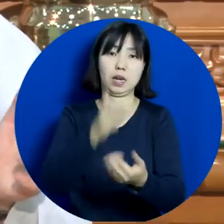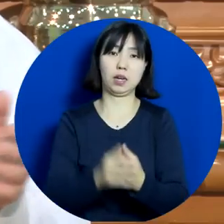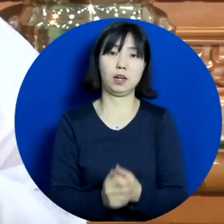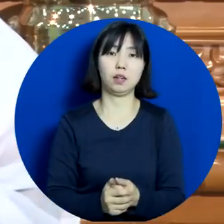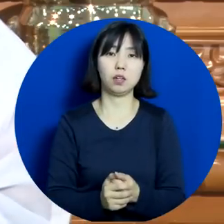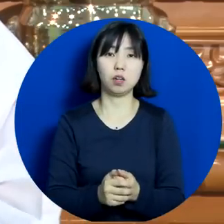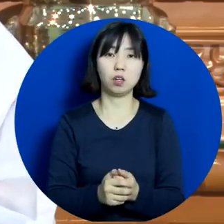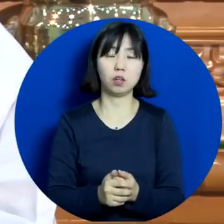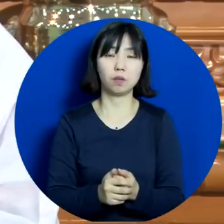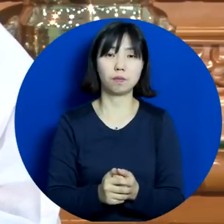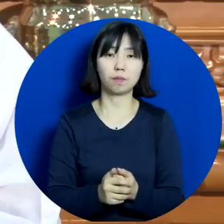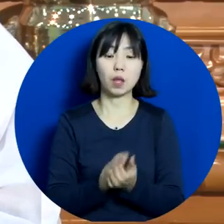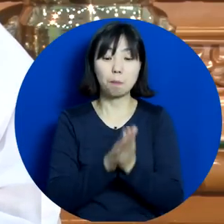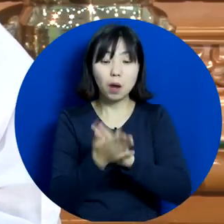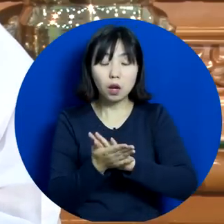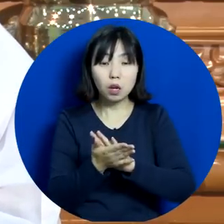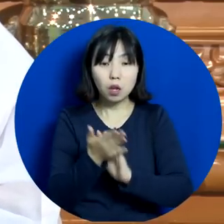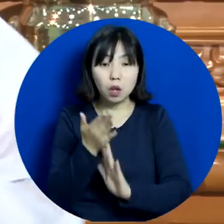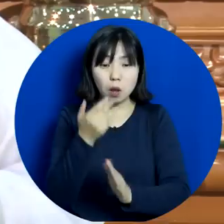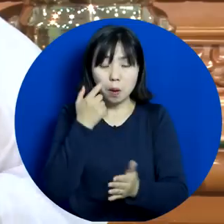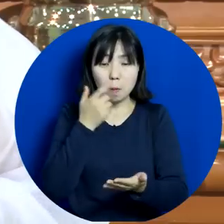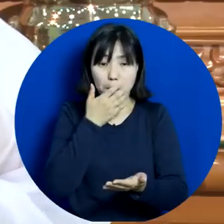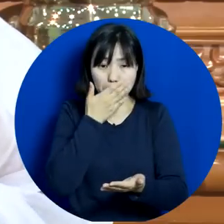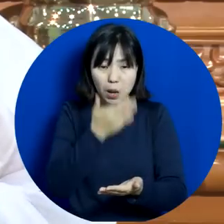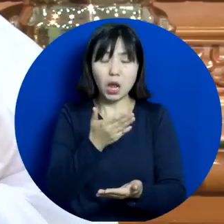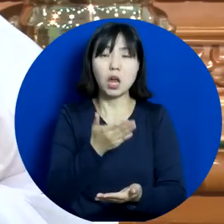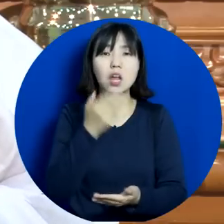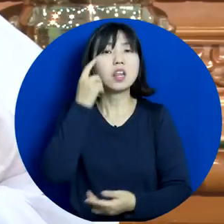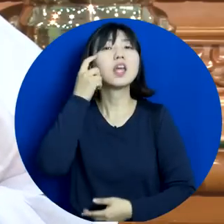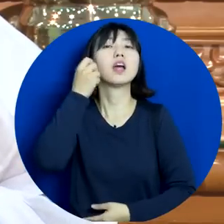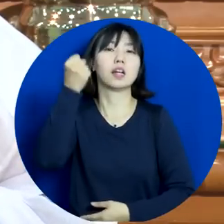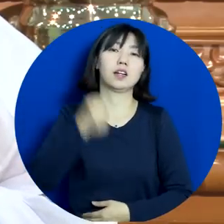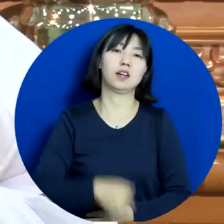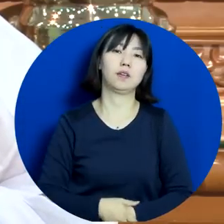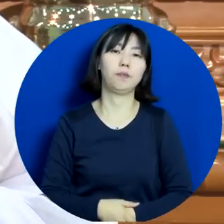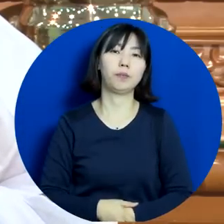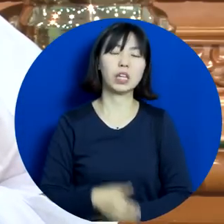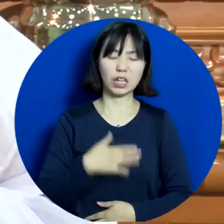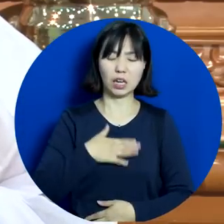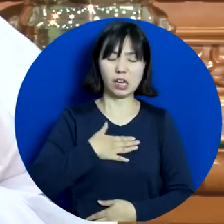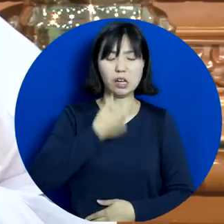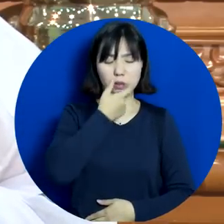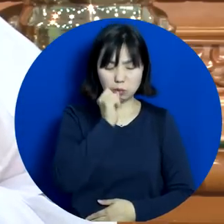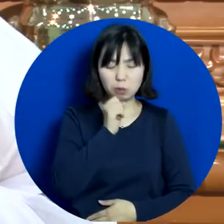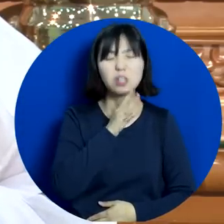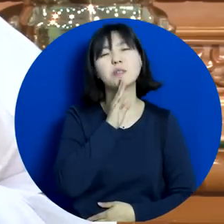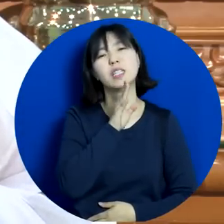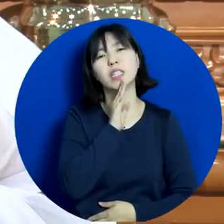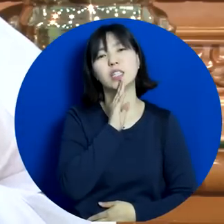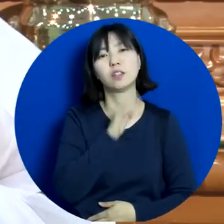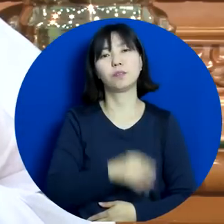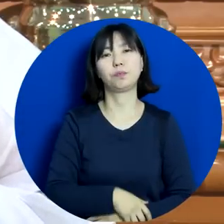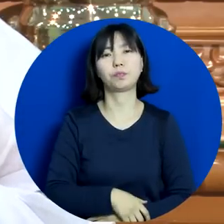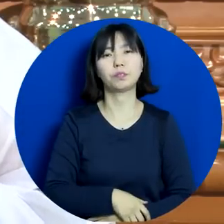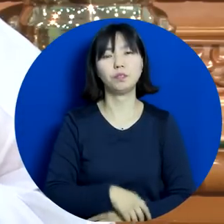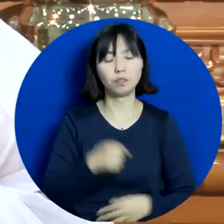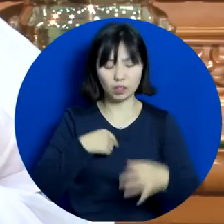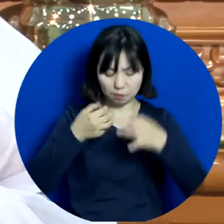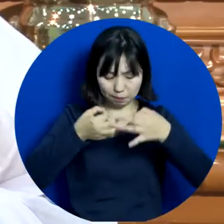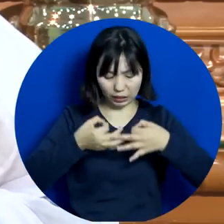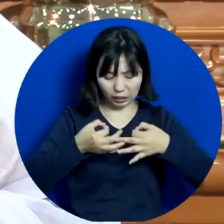가능성은 열어줘야 된다. 이게. 아직도 내가 부족한 게 많고 여러